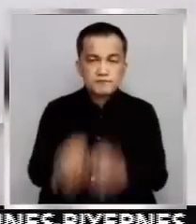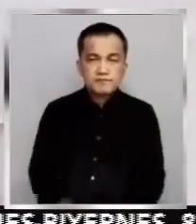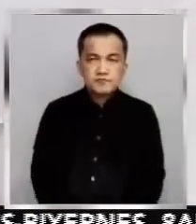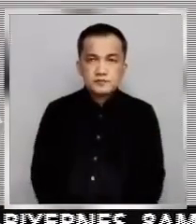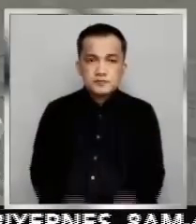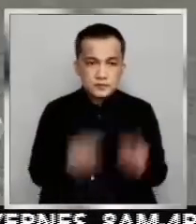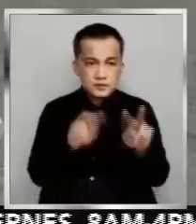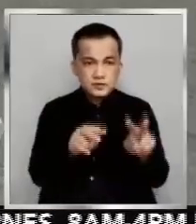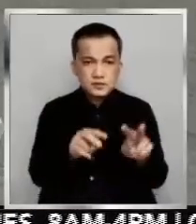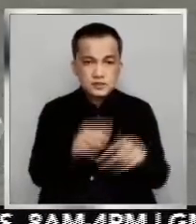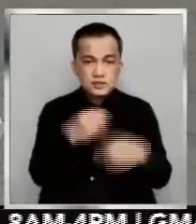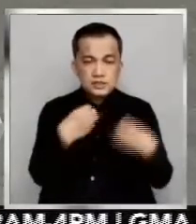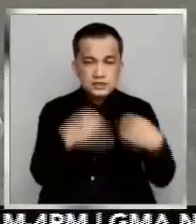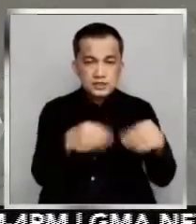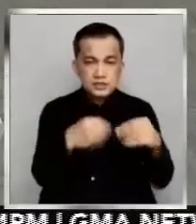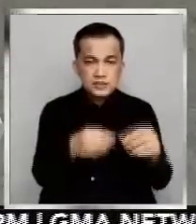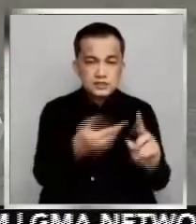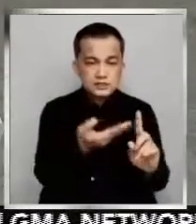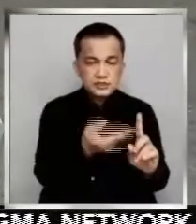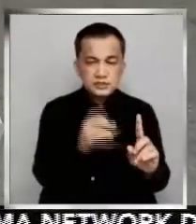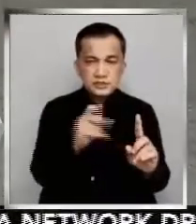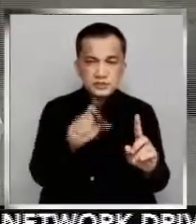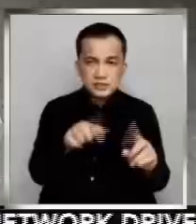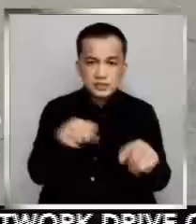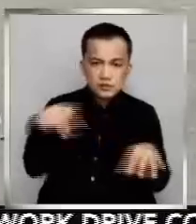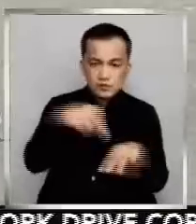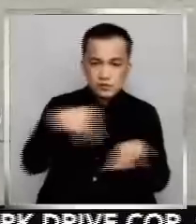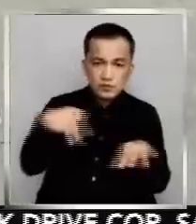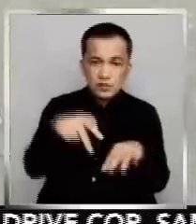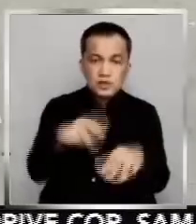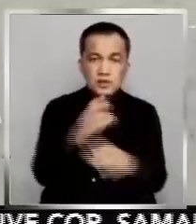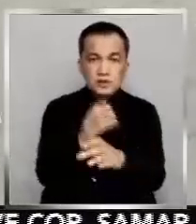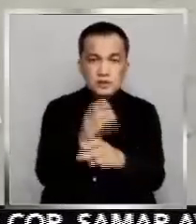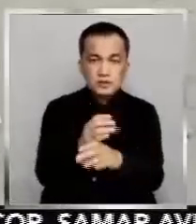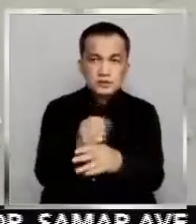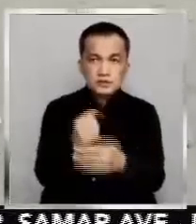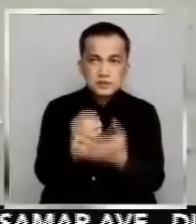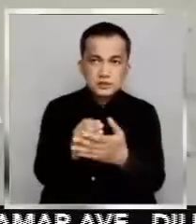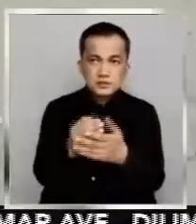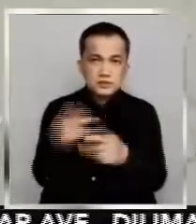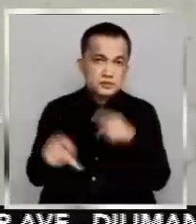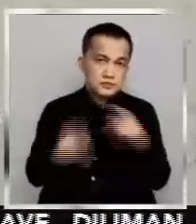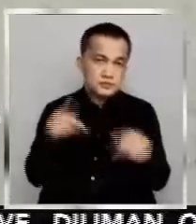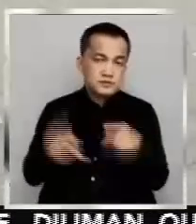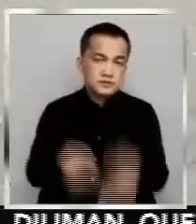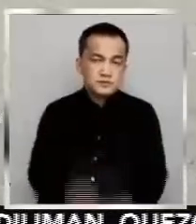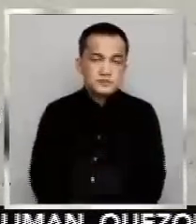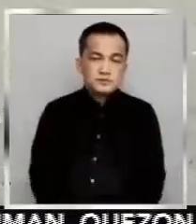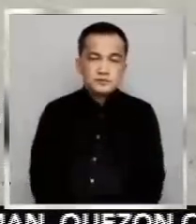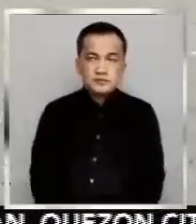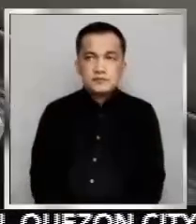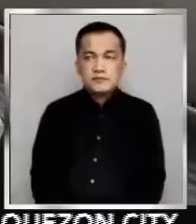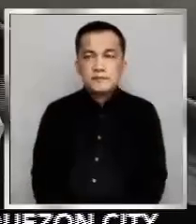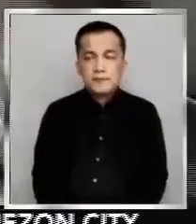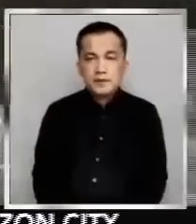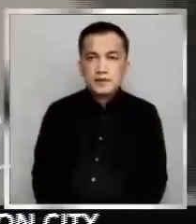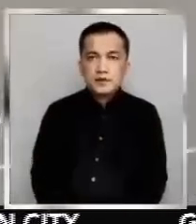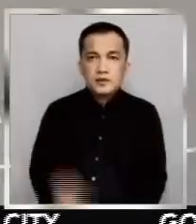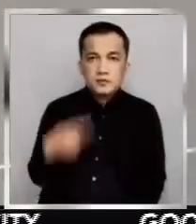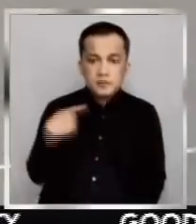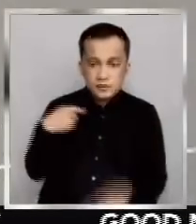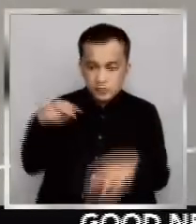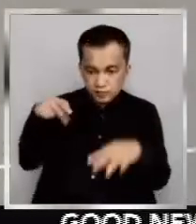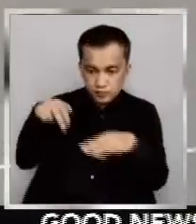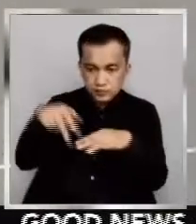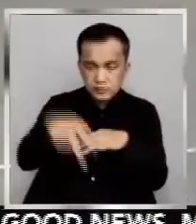si Cecil sa pakikipagpatintero sa mga sakyan ng ilang pedestrian. Pagka may nagpapatawid po ng mga